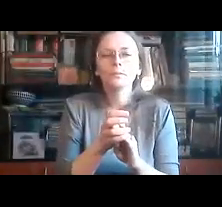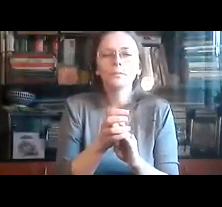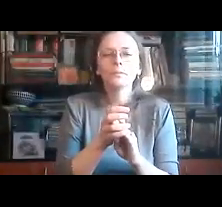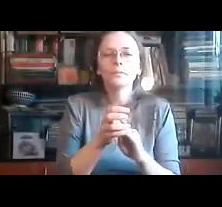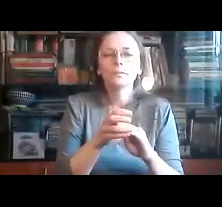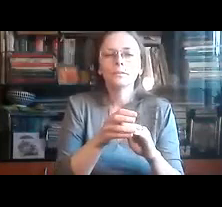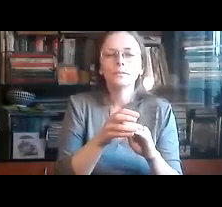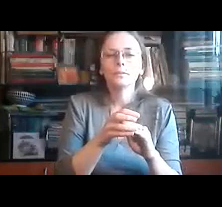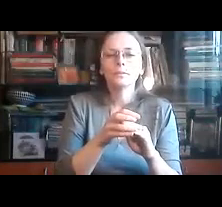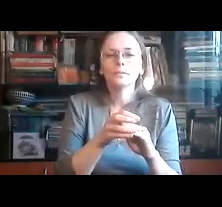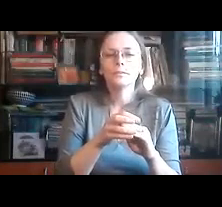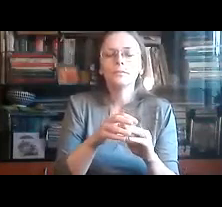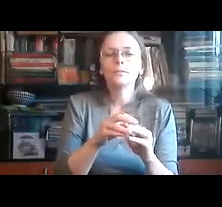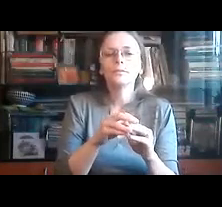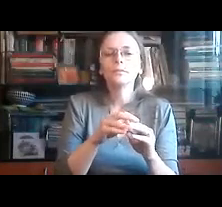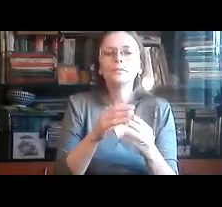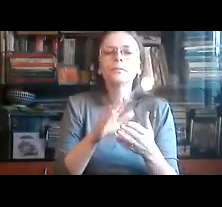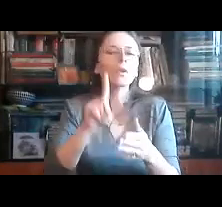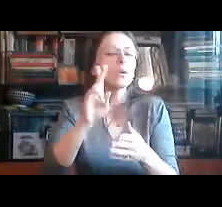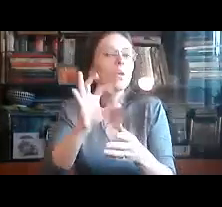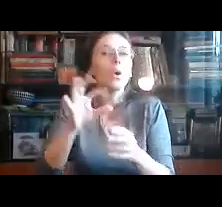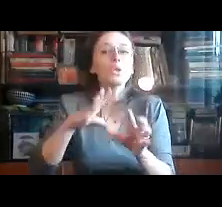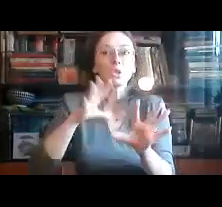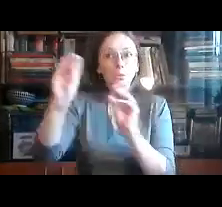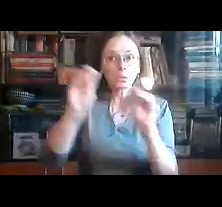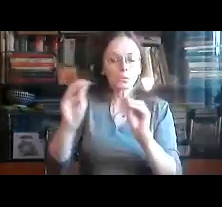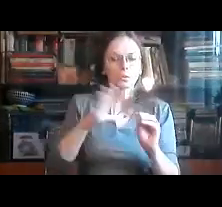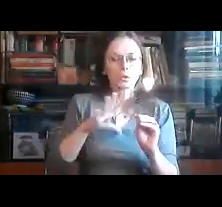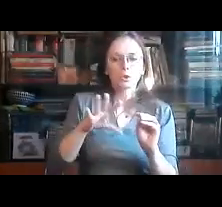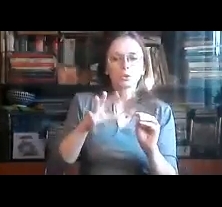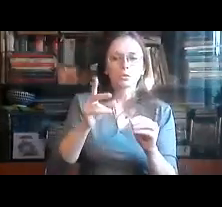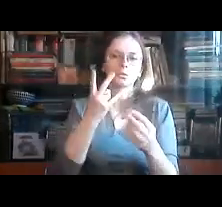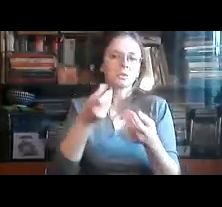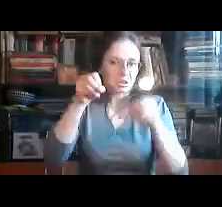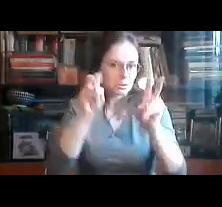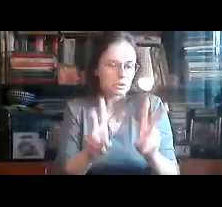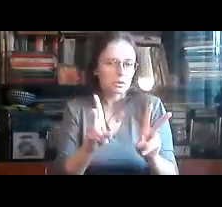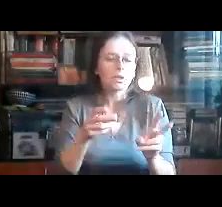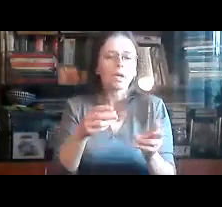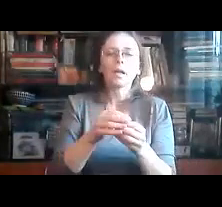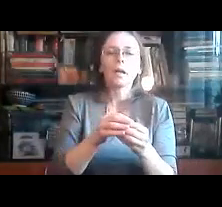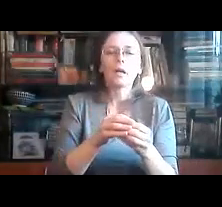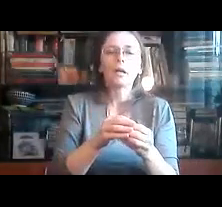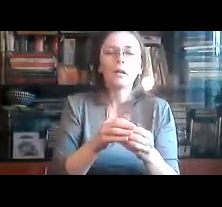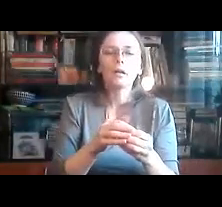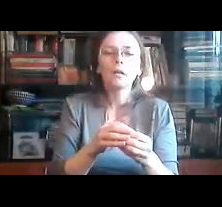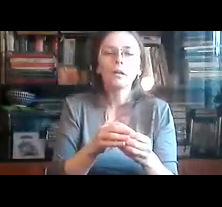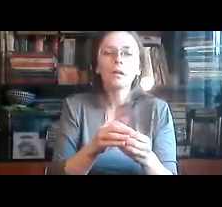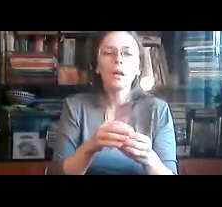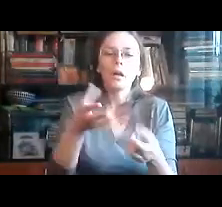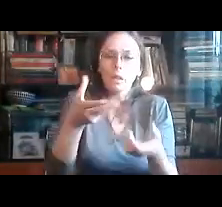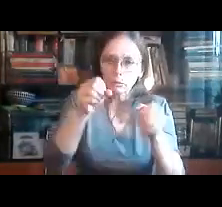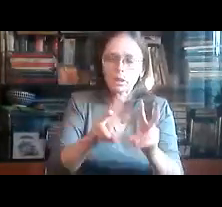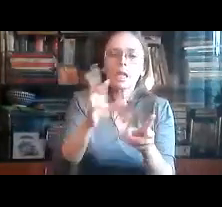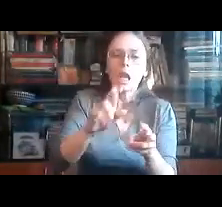специально, непосредственно, вот совершенно такой новой технологии, которой в опере, но и